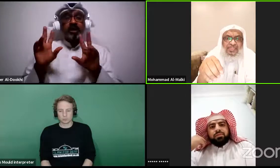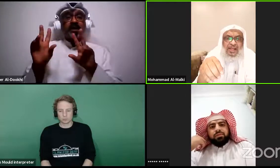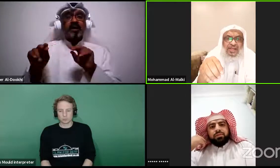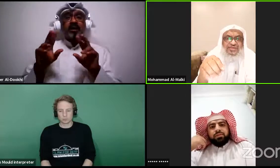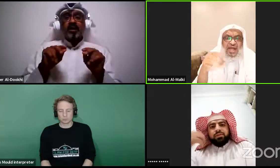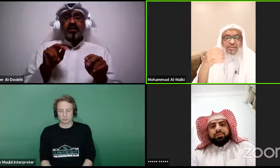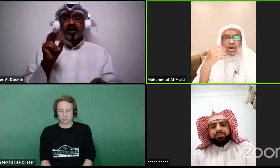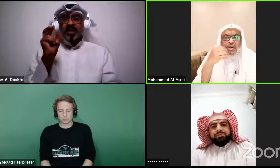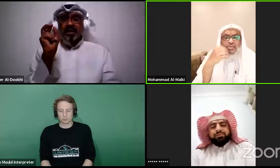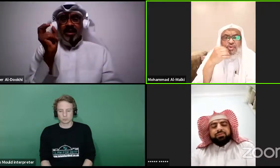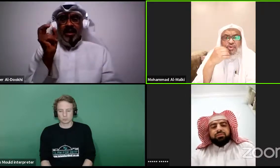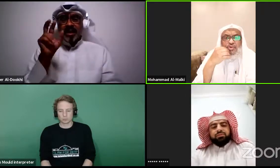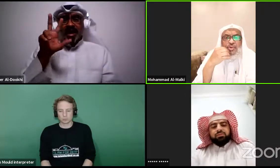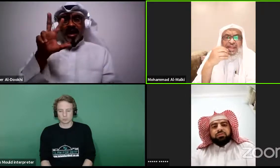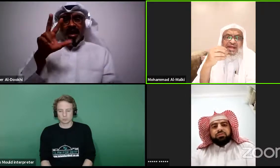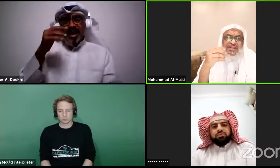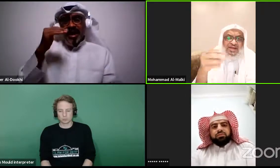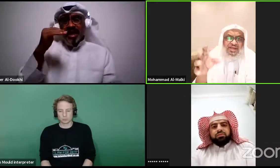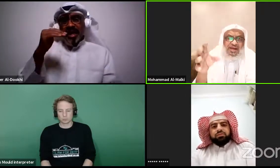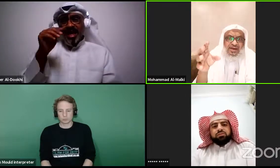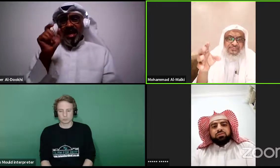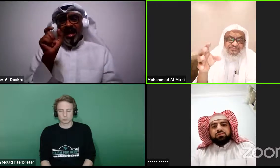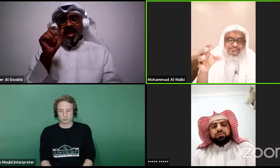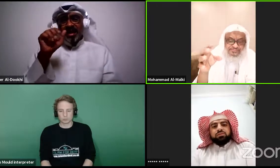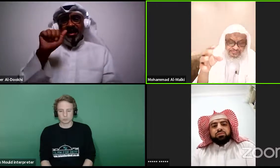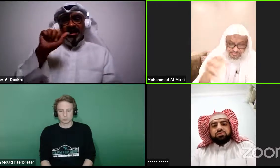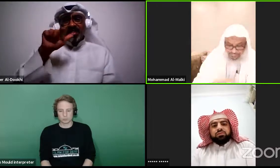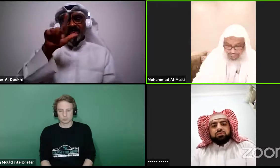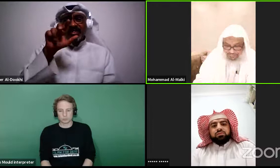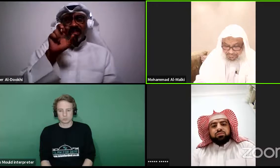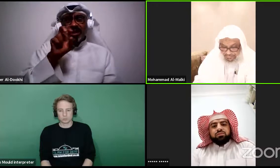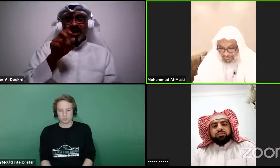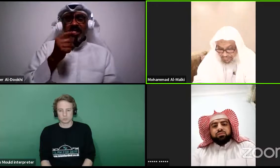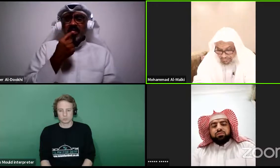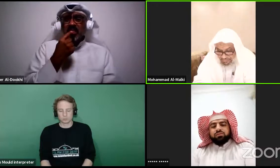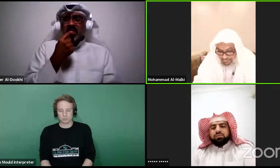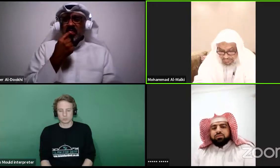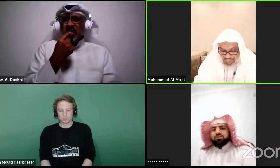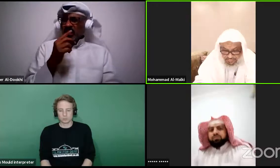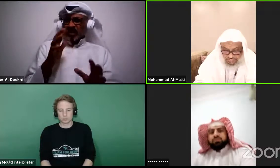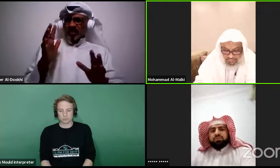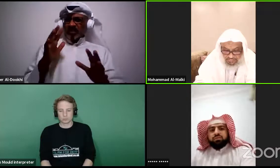الحنظلة طعمها مر ولا ريح لها.